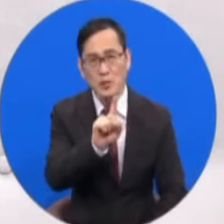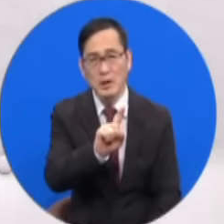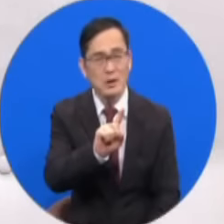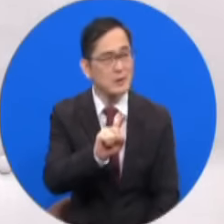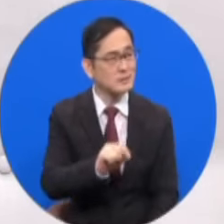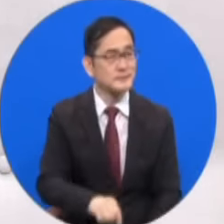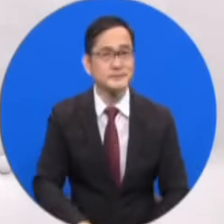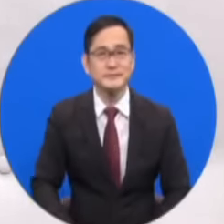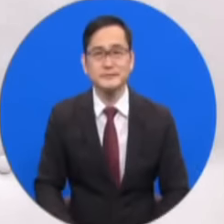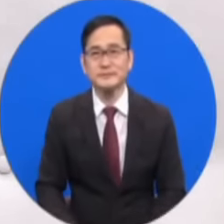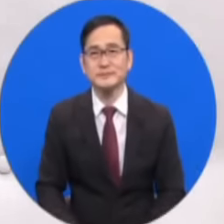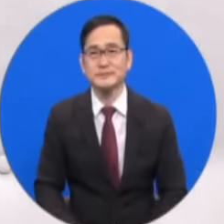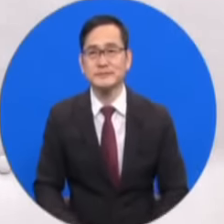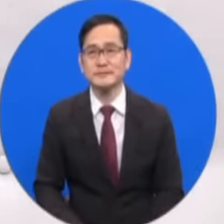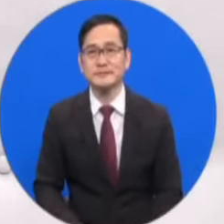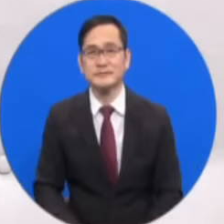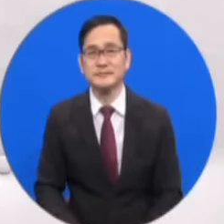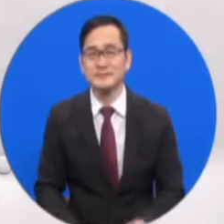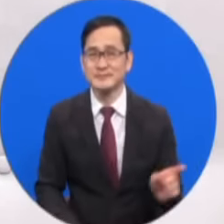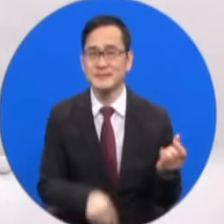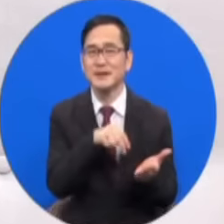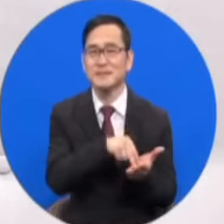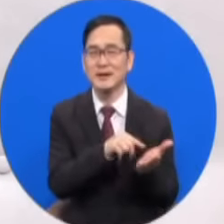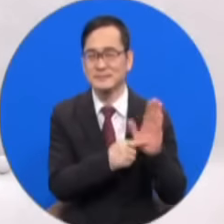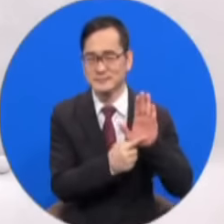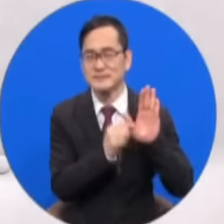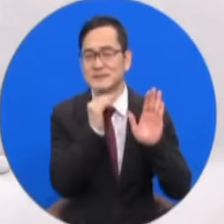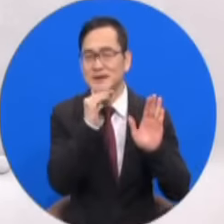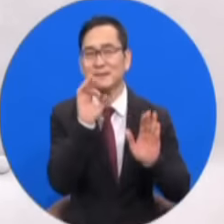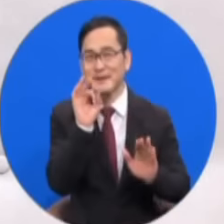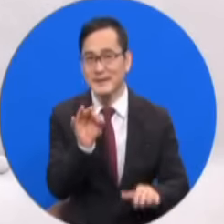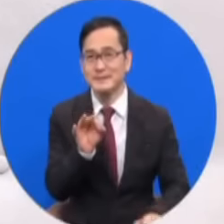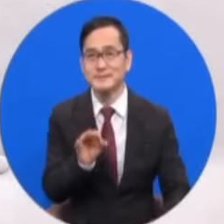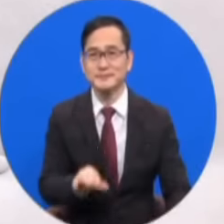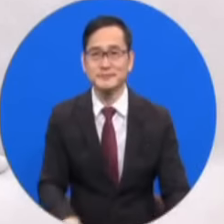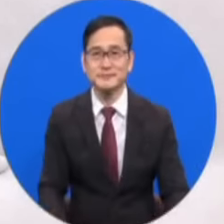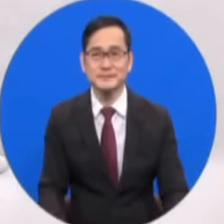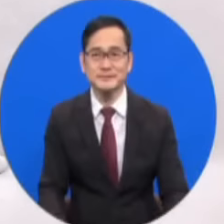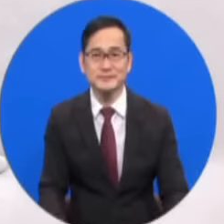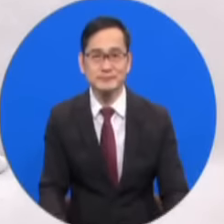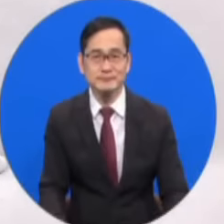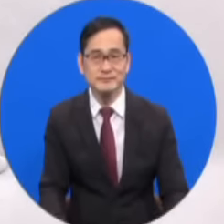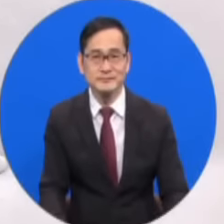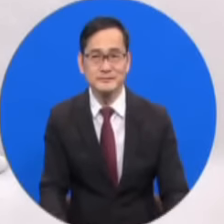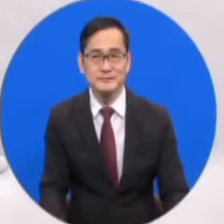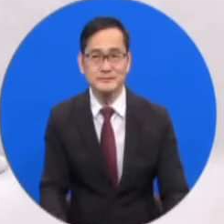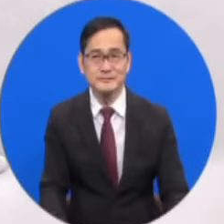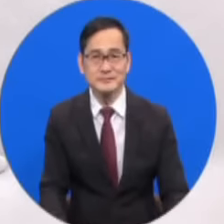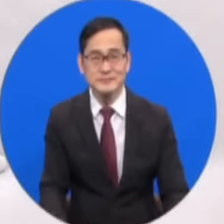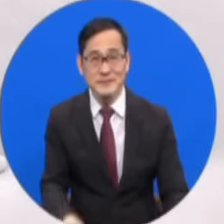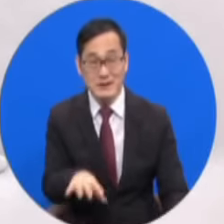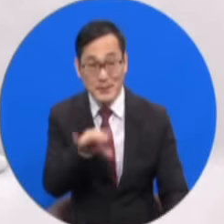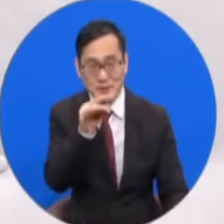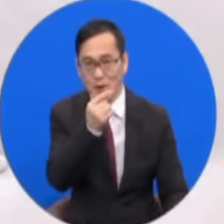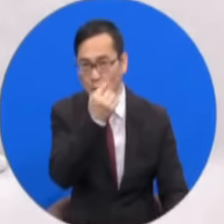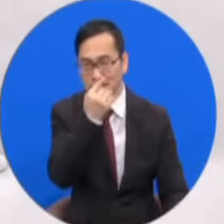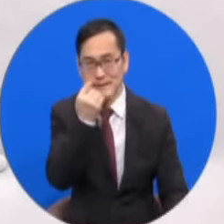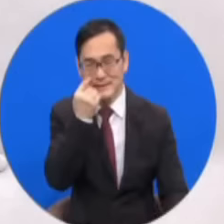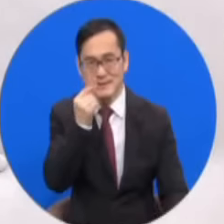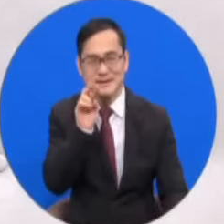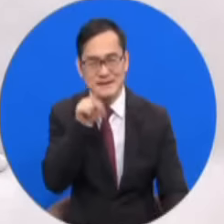같으니까 차츰 이제 입장을 밝히지 않을까 싶은데 일단 몇가지 사실관계는 정정할 필요가 있을 아 사실관계 그런 거 좋아요이 제주도